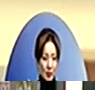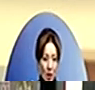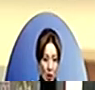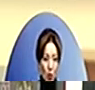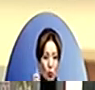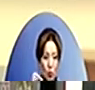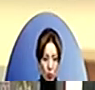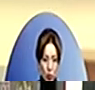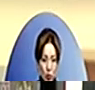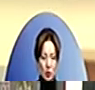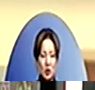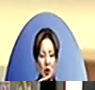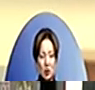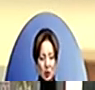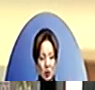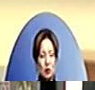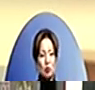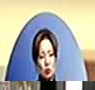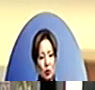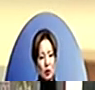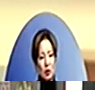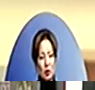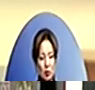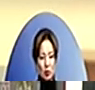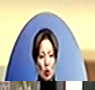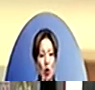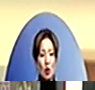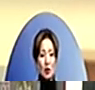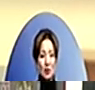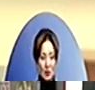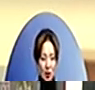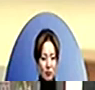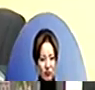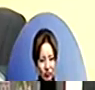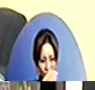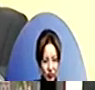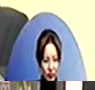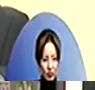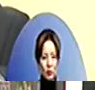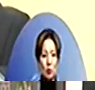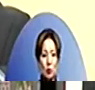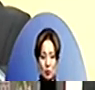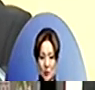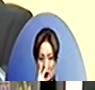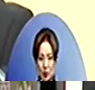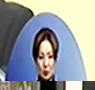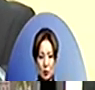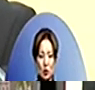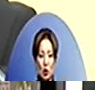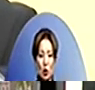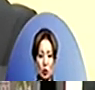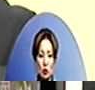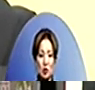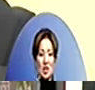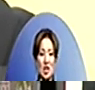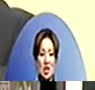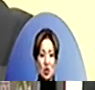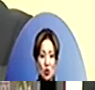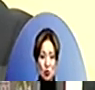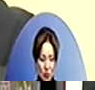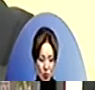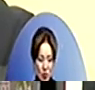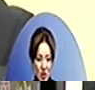энэ одоо юу гэдэг нь орон зайг бол нөх бүрэн боломжтой гэж үнэн шаарч байгаа. Хангоя олон улсын эрх зүй гэсэн энэ дансан энэ мэрэгшлэр